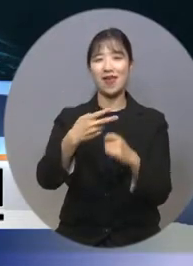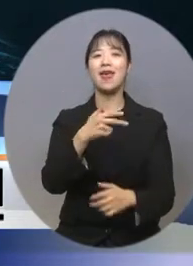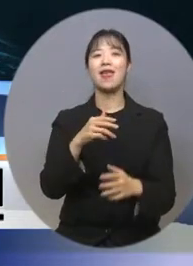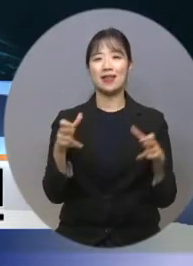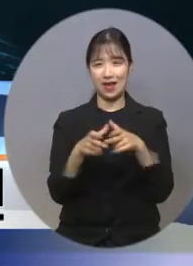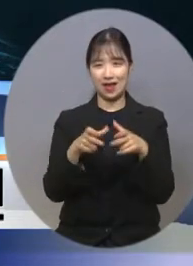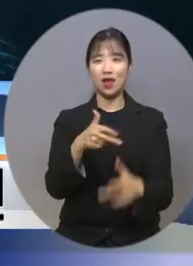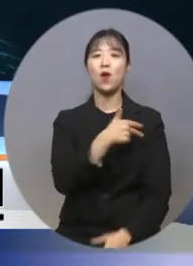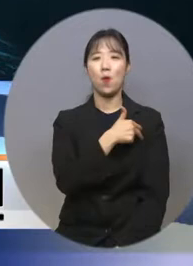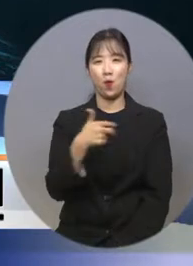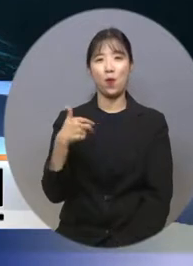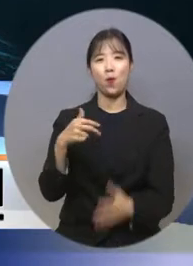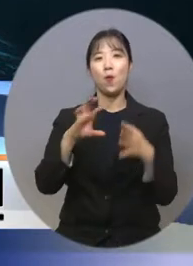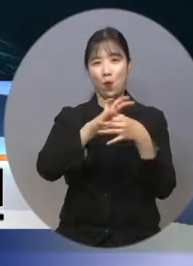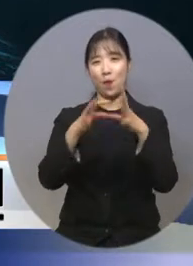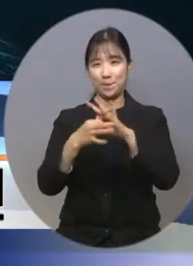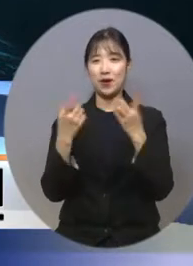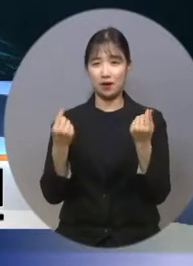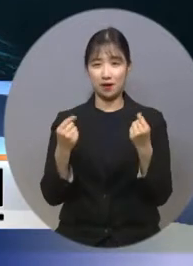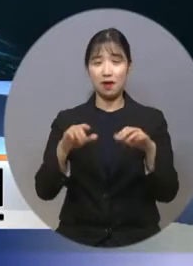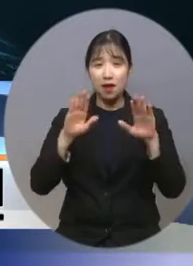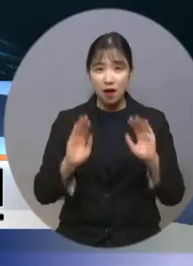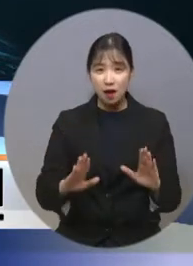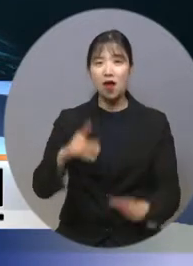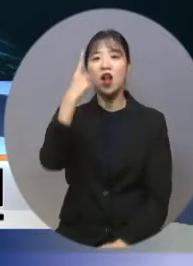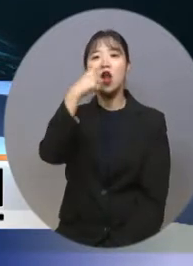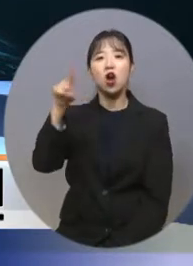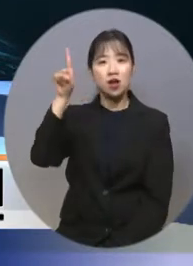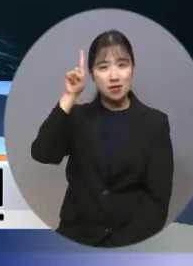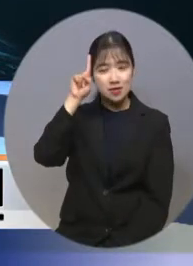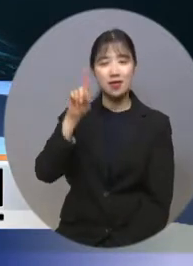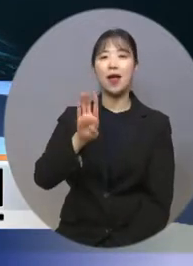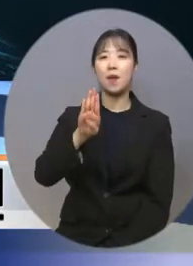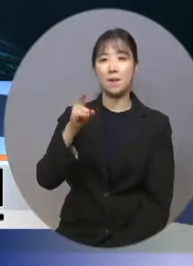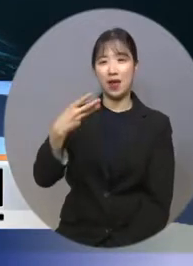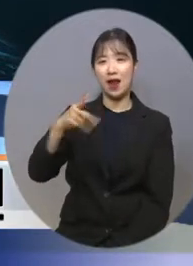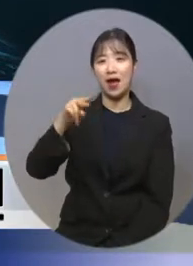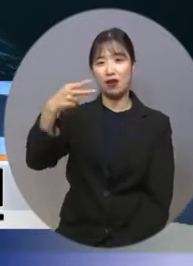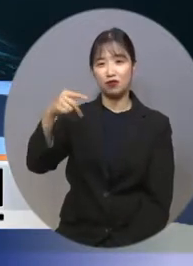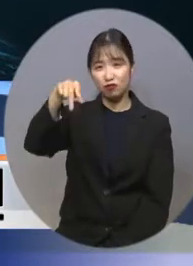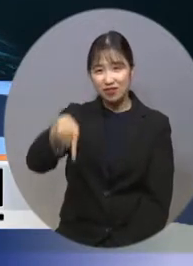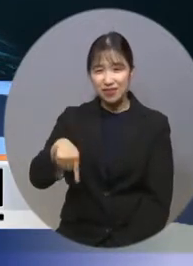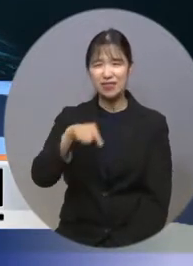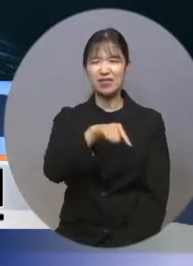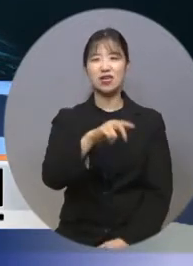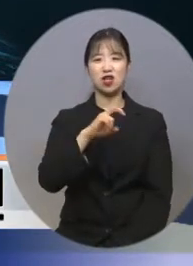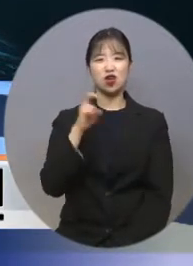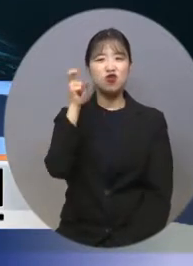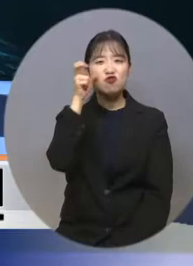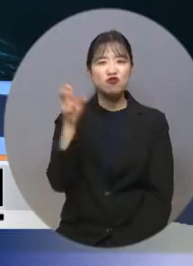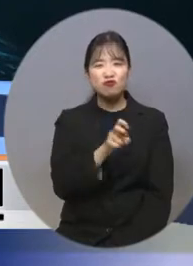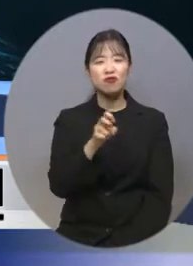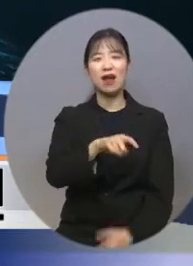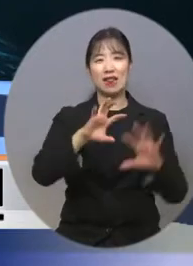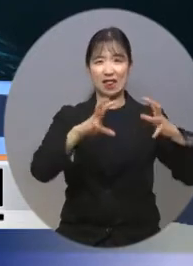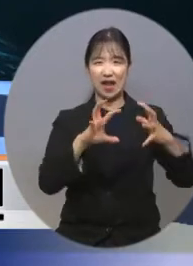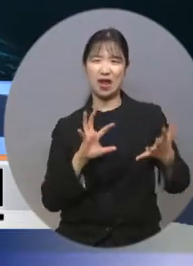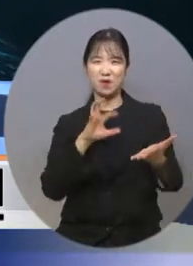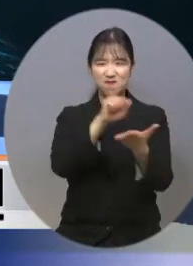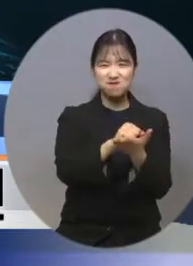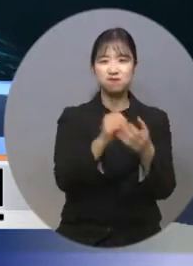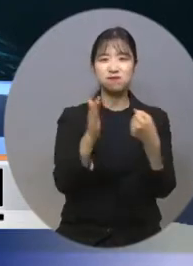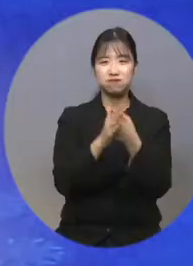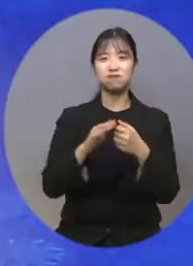여기에 우크라이나를 침공한 러시아와 이에 동조한 벨라루스가 출전을 금지당하는 등 여러 이슈들이 이어졌습니다.